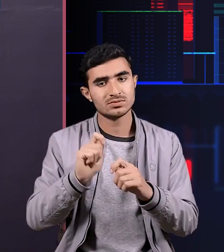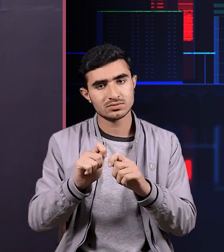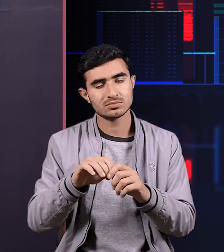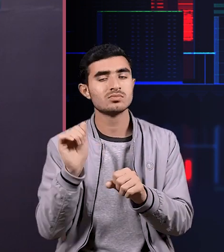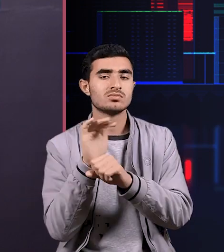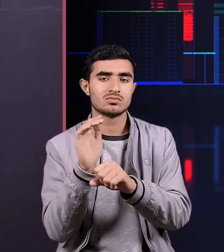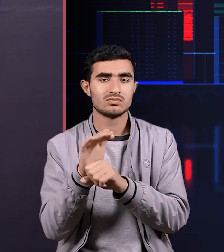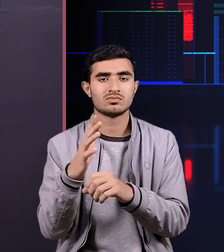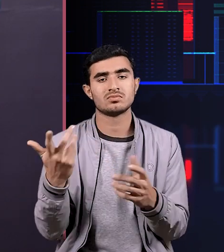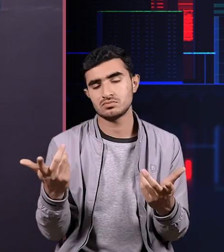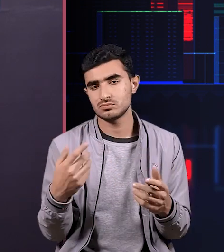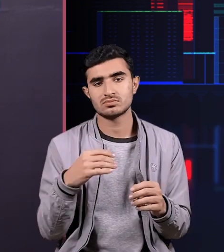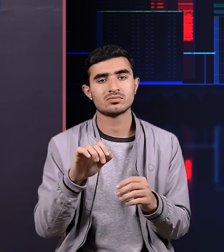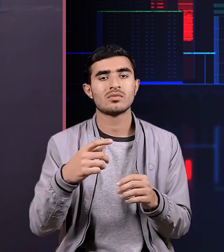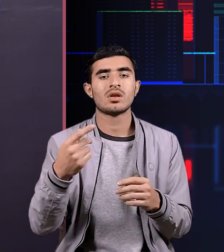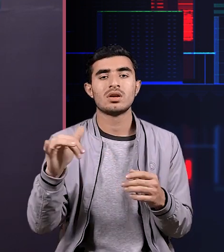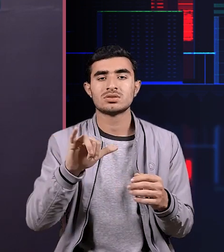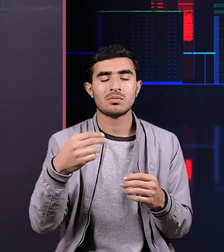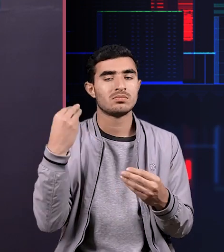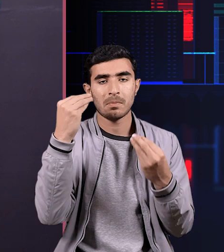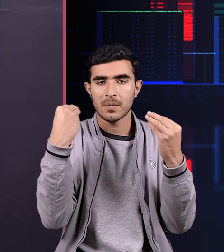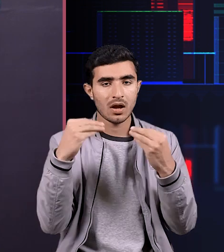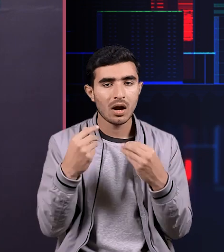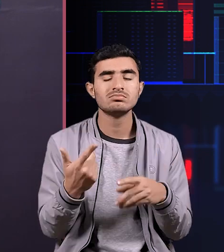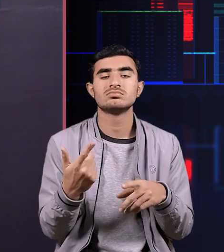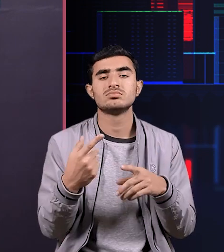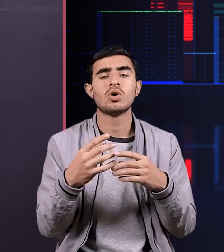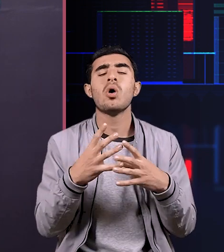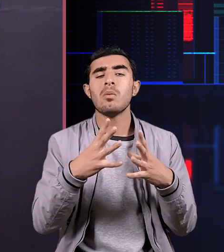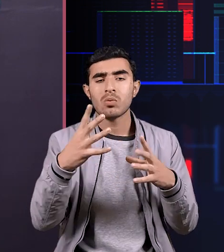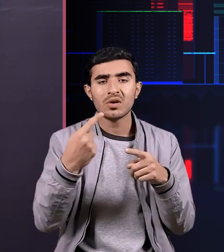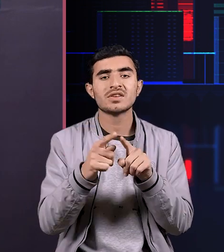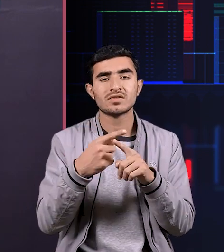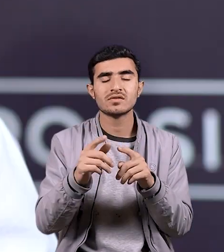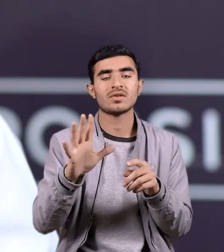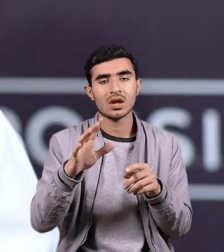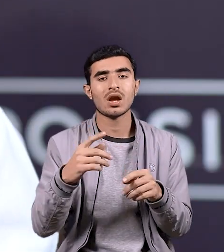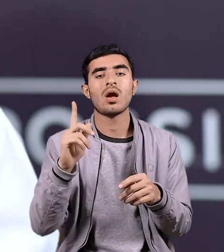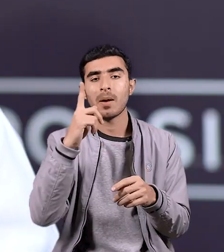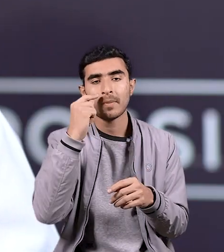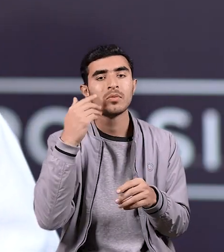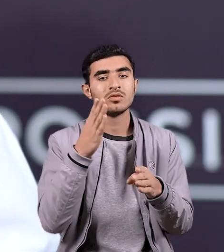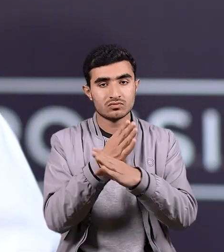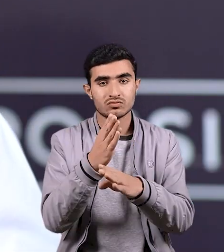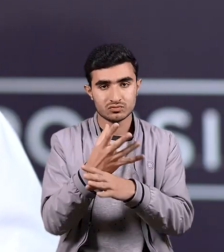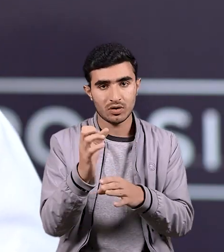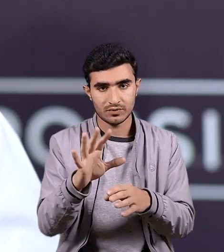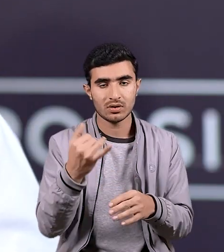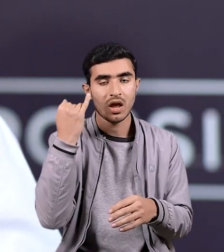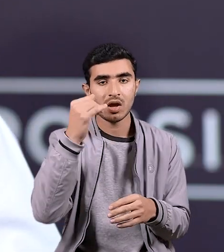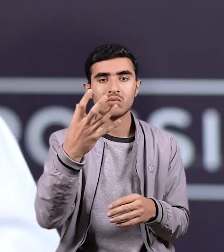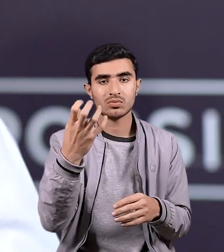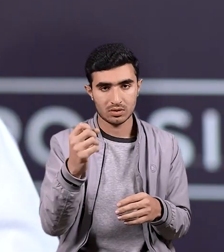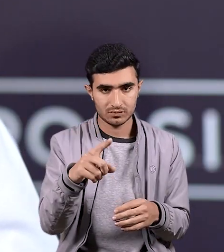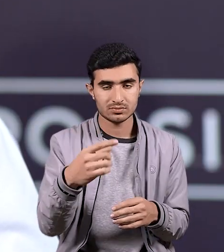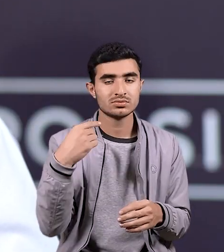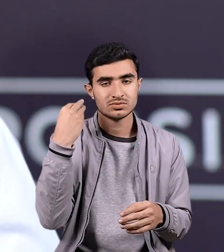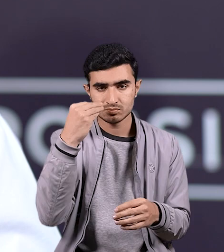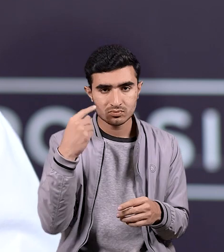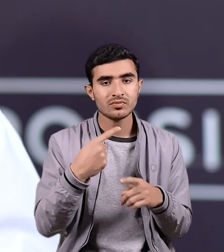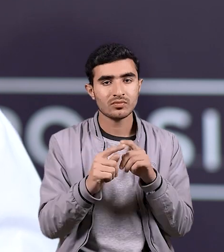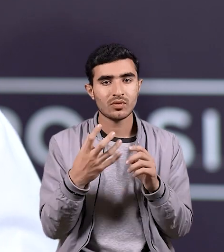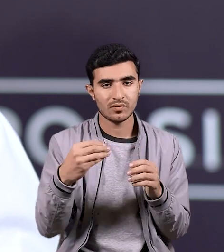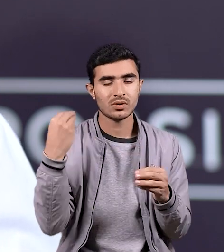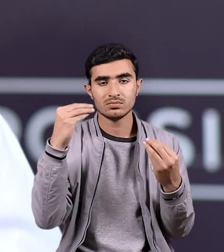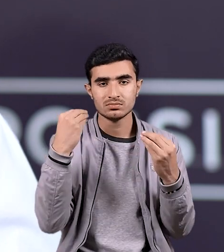वो वाली स्किल्स, उनकी क्रिएटिव स्किल्स ख़वातीन की बेहतर है, वो उस तरफ किसी भी तरह से कंट्रीब्यूट कर सकती हैं। इसमें मेकअप सिखाने से लेके बहुत सारी